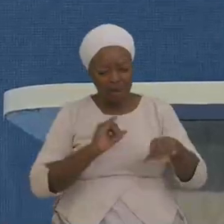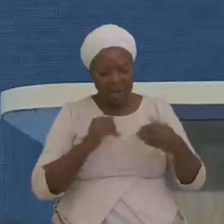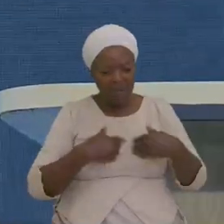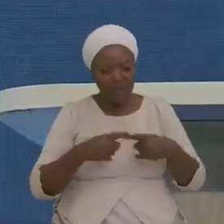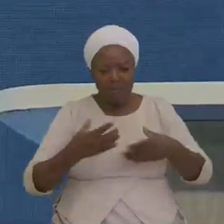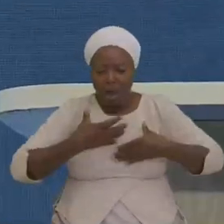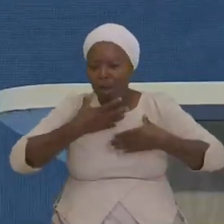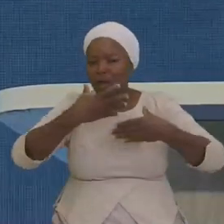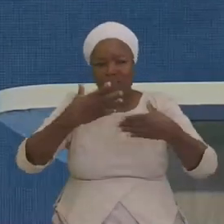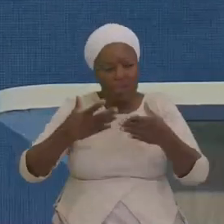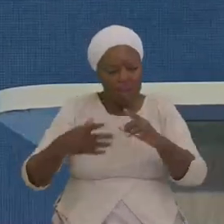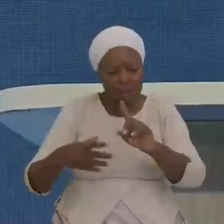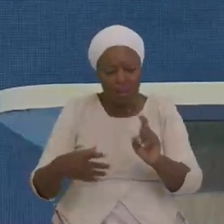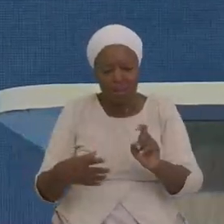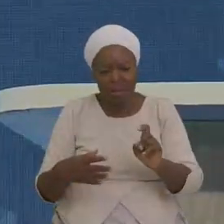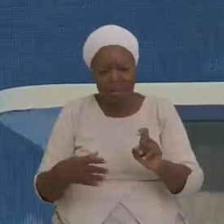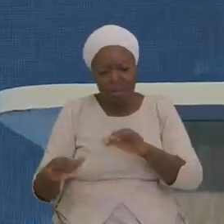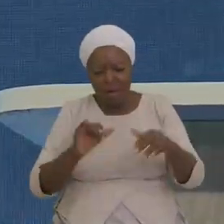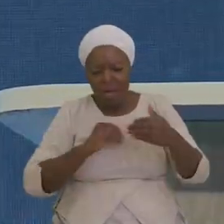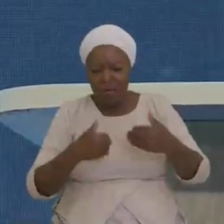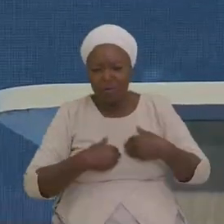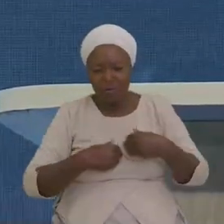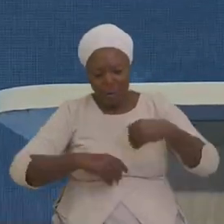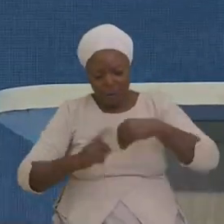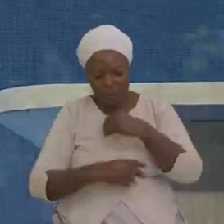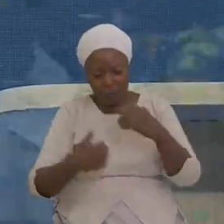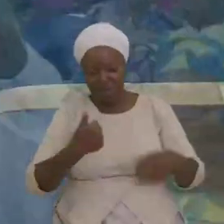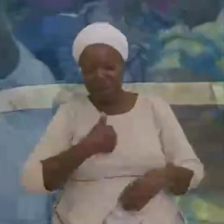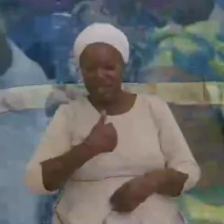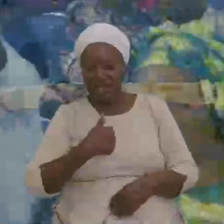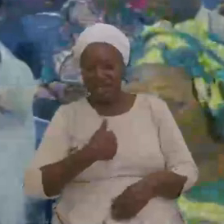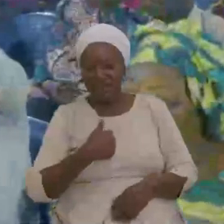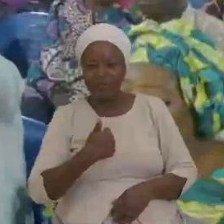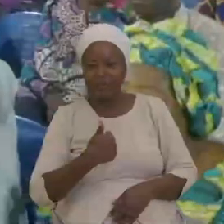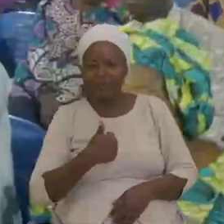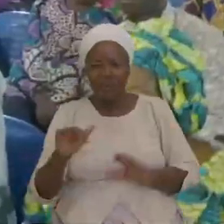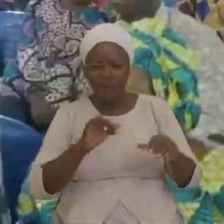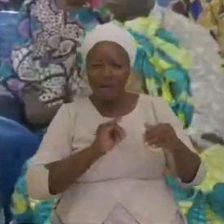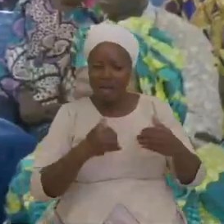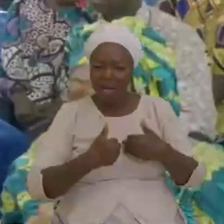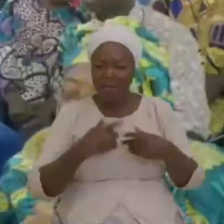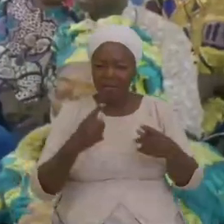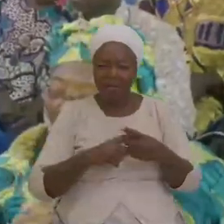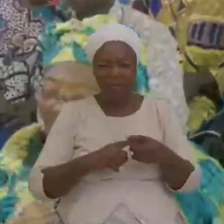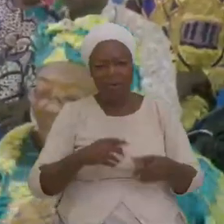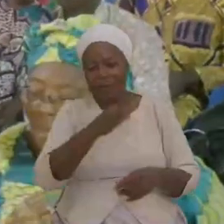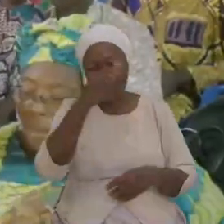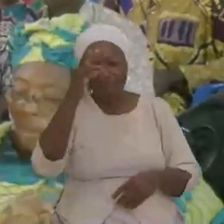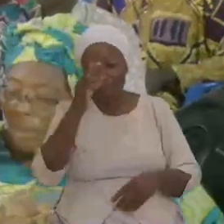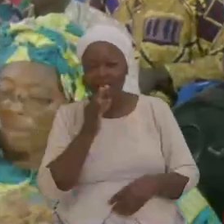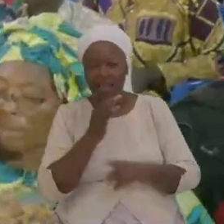je dois crier? Est-ce que je dois me punir? Est-ce que je dois